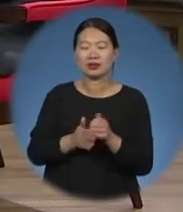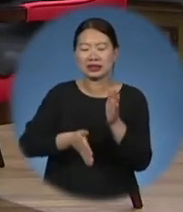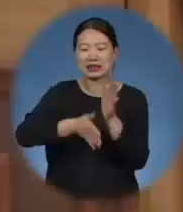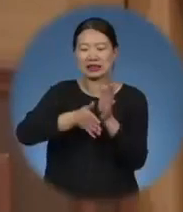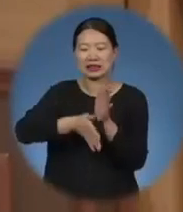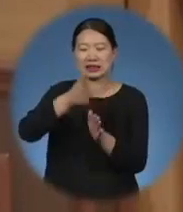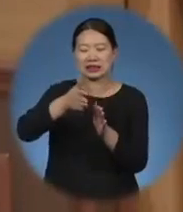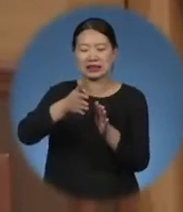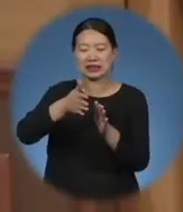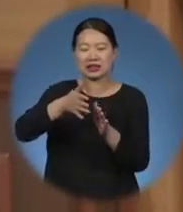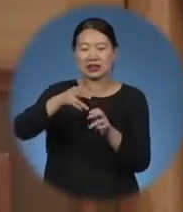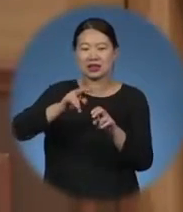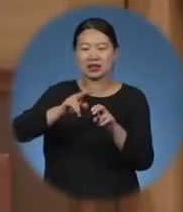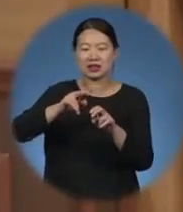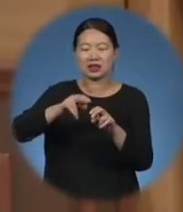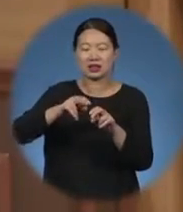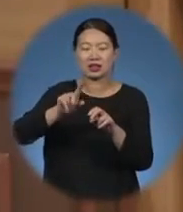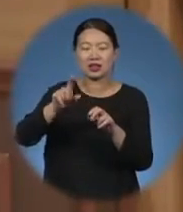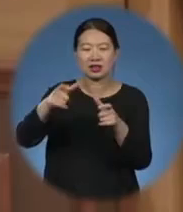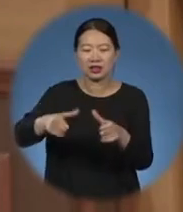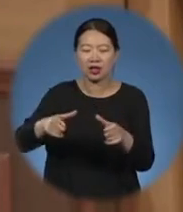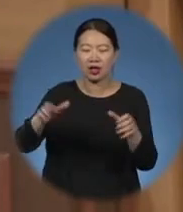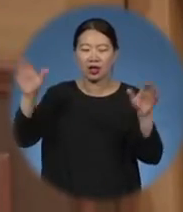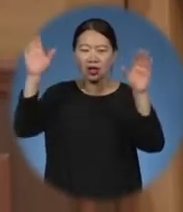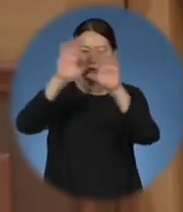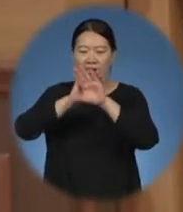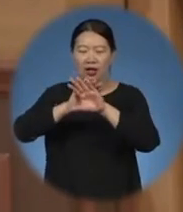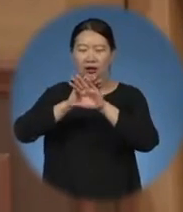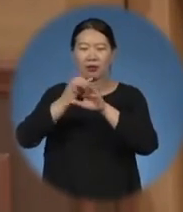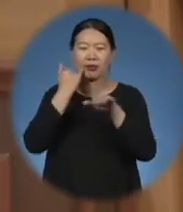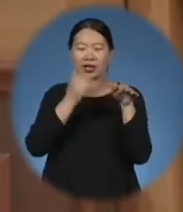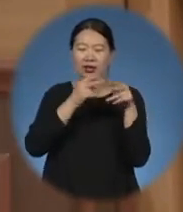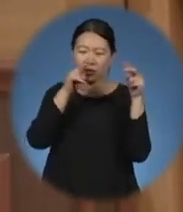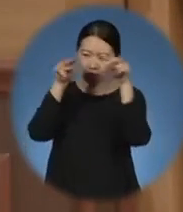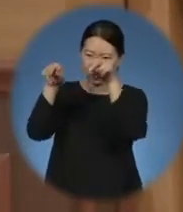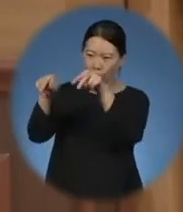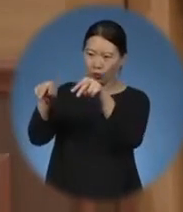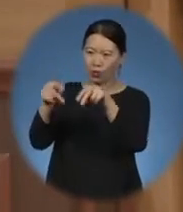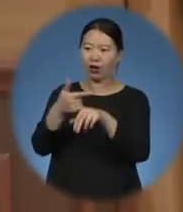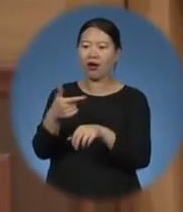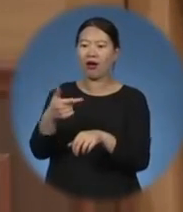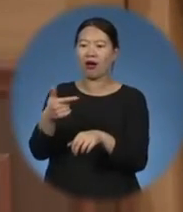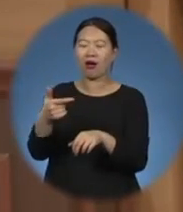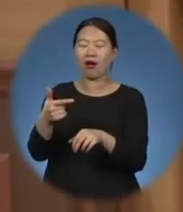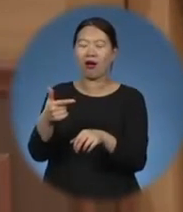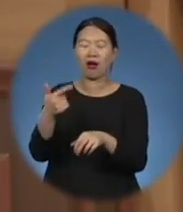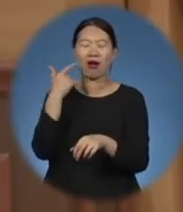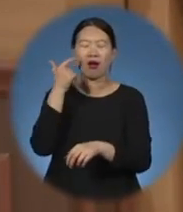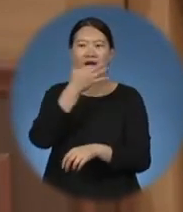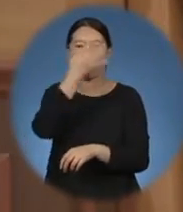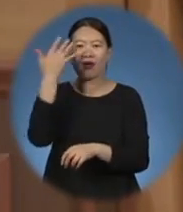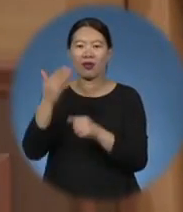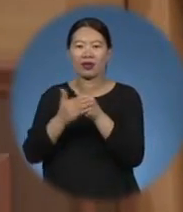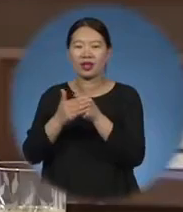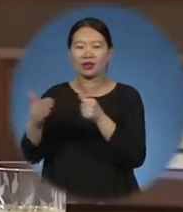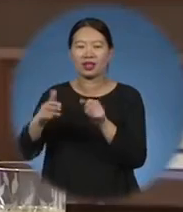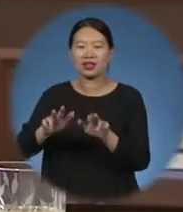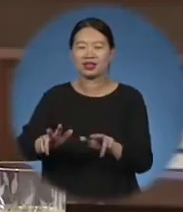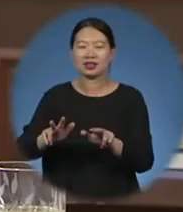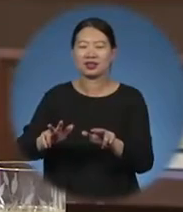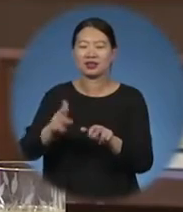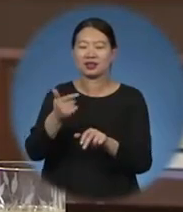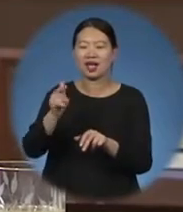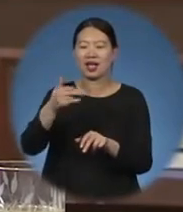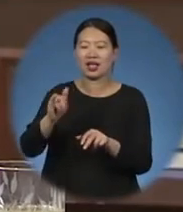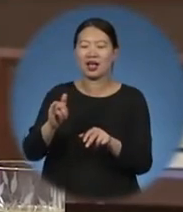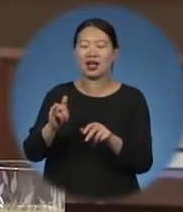야간에 그 바다에서 그쪽을 보면 엄청나게 좋거든요. 그래서 대단하죠. 요트 여행 상품이 우리나라 장터에 지금 등재되어 있습니다. 요트